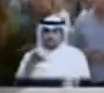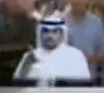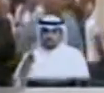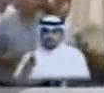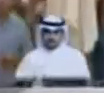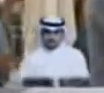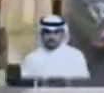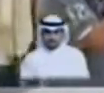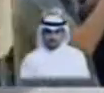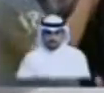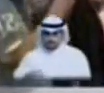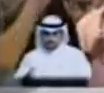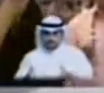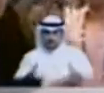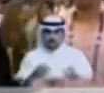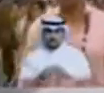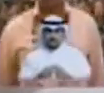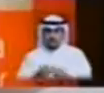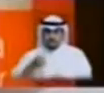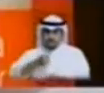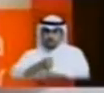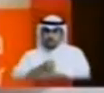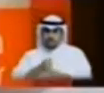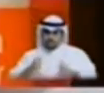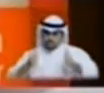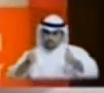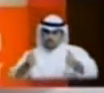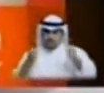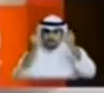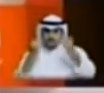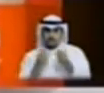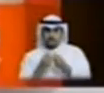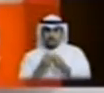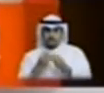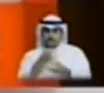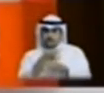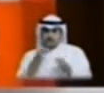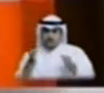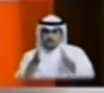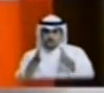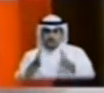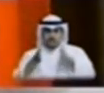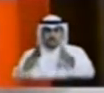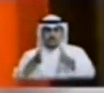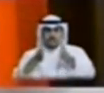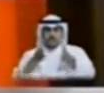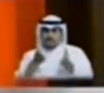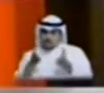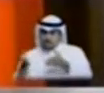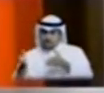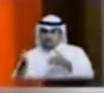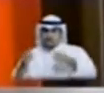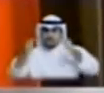هذا بالإضافة إلى أن الاستعدادات الدعائية وصلت إلى معظم محطات المترو في إيطاليا، حيث